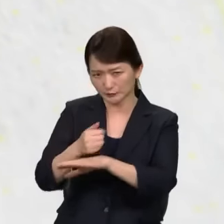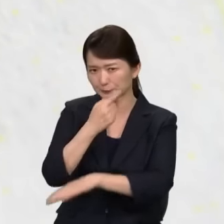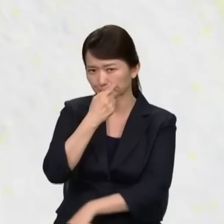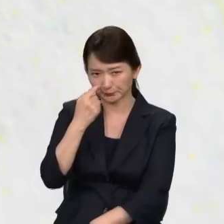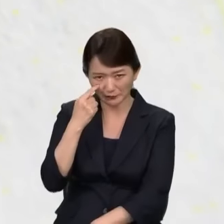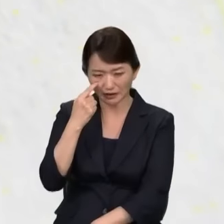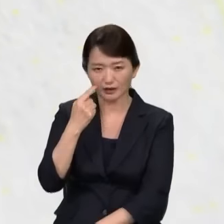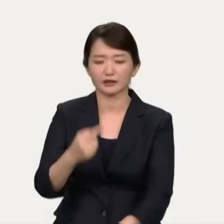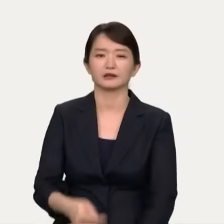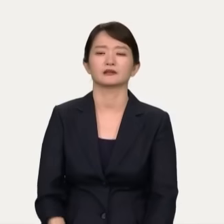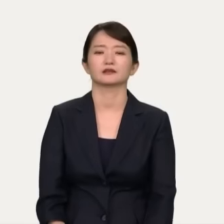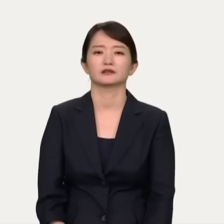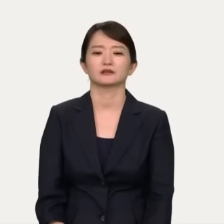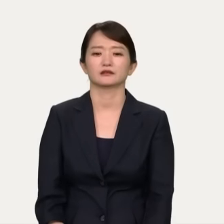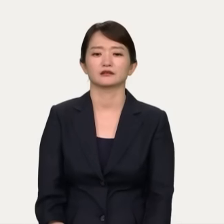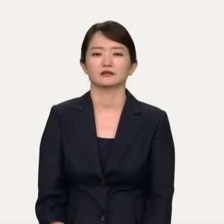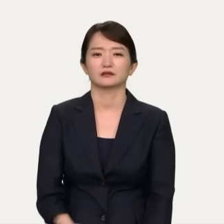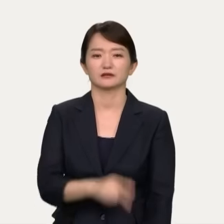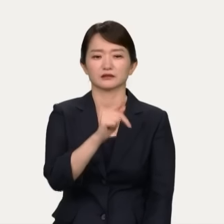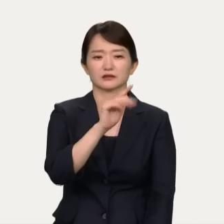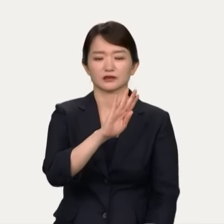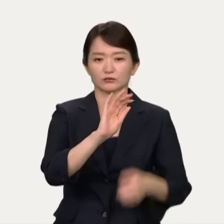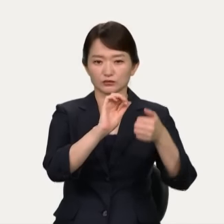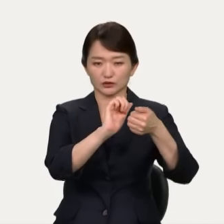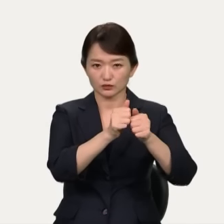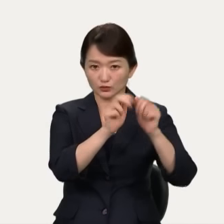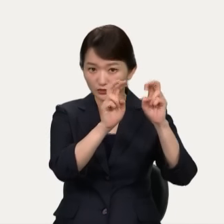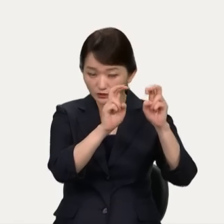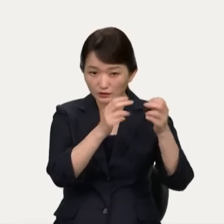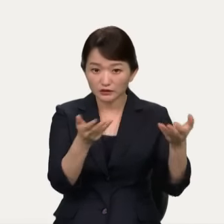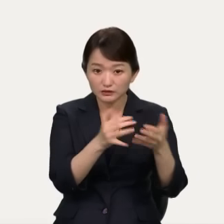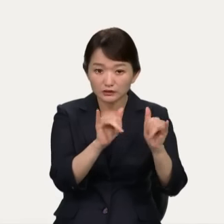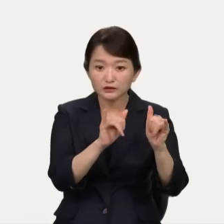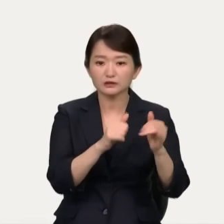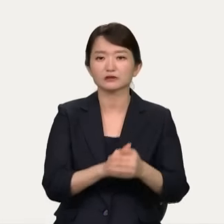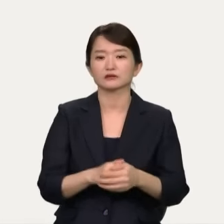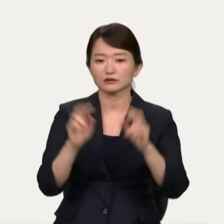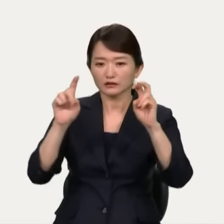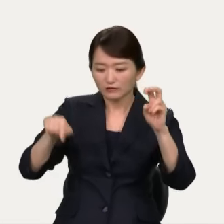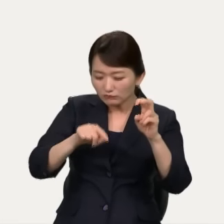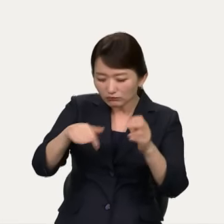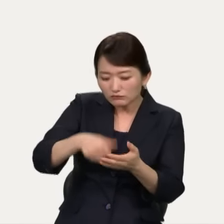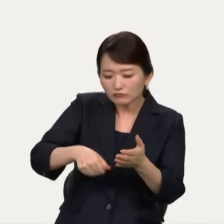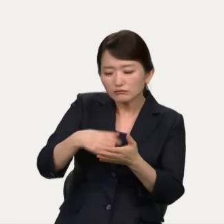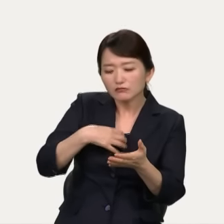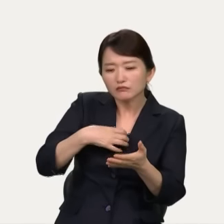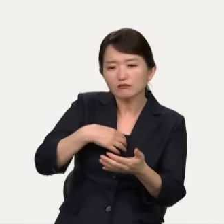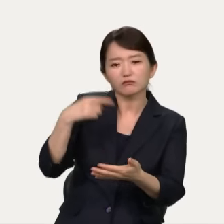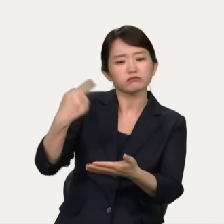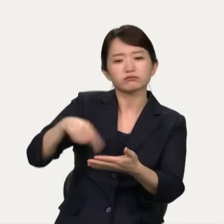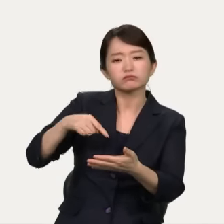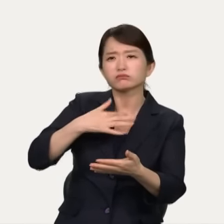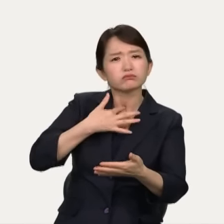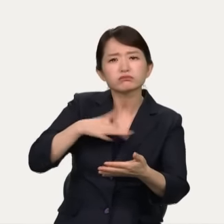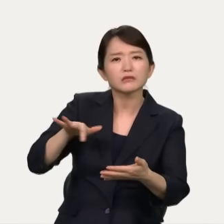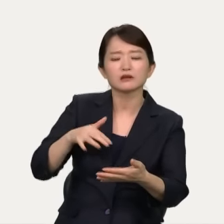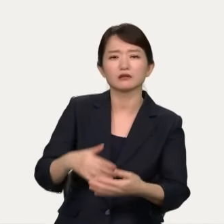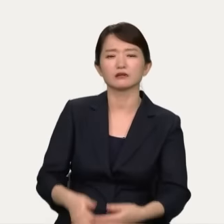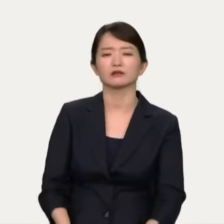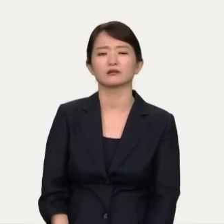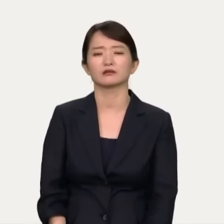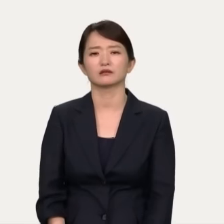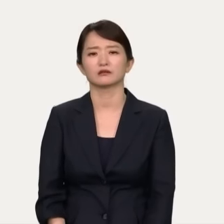파악됐습니다. 한 KB증권 직원은 회사에서 상품 위험성에 대해 제대로 교육받지 못했다고